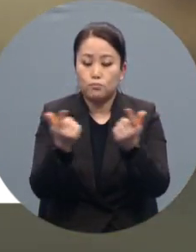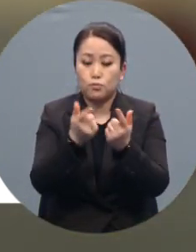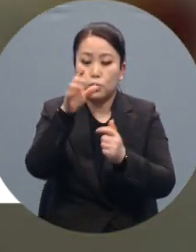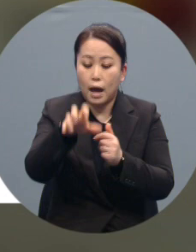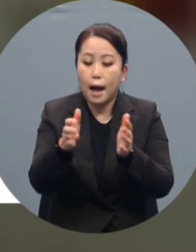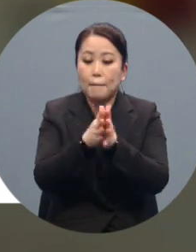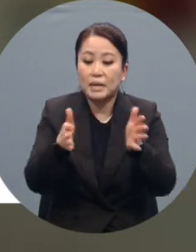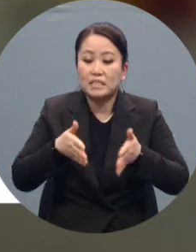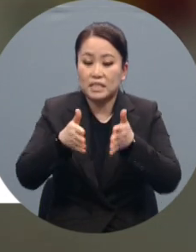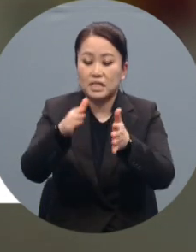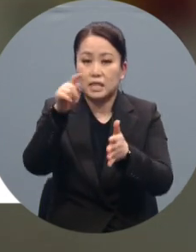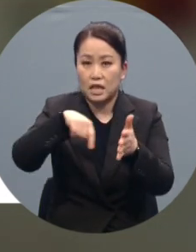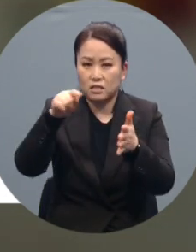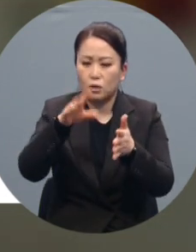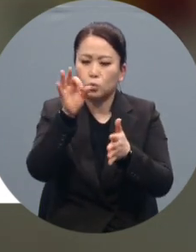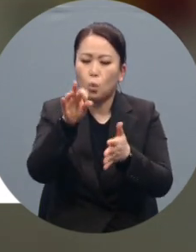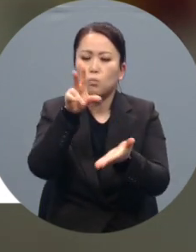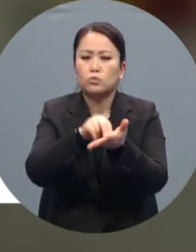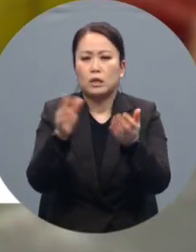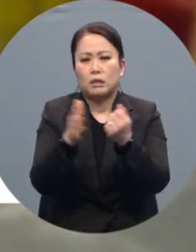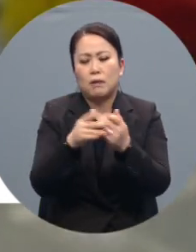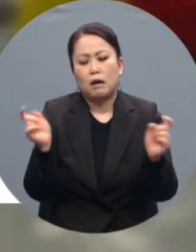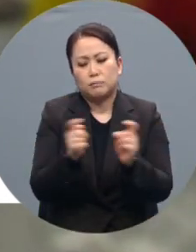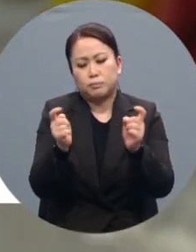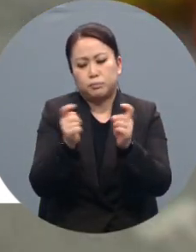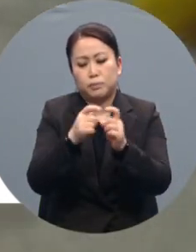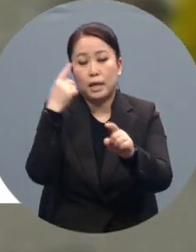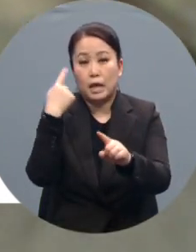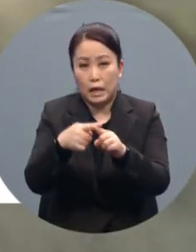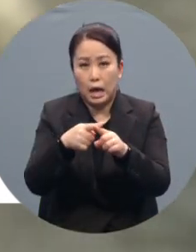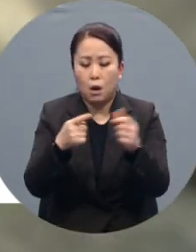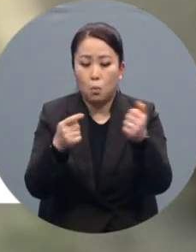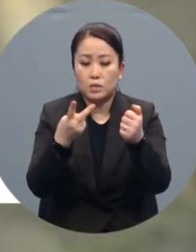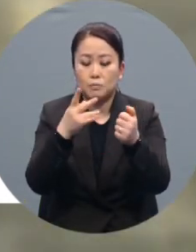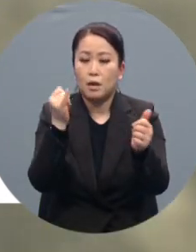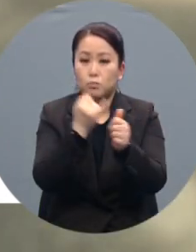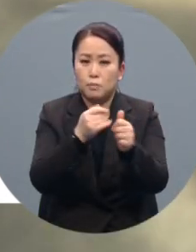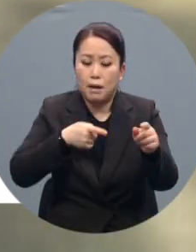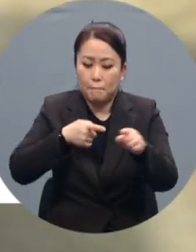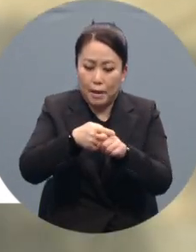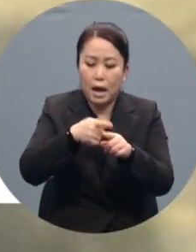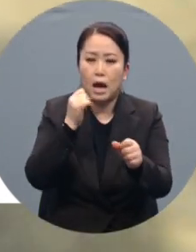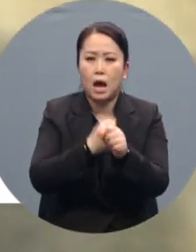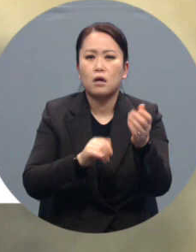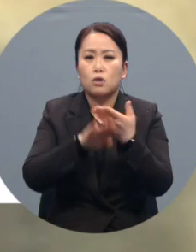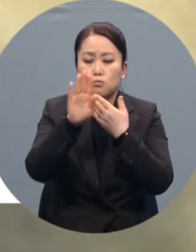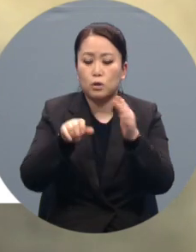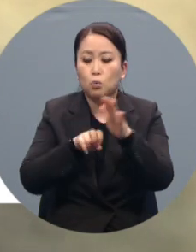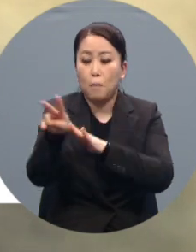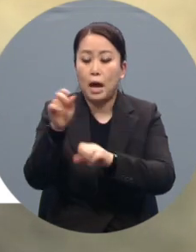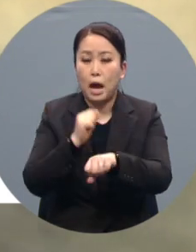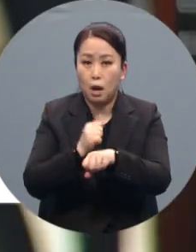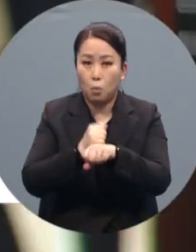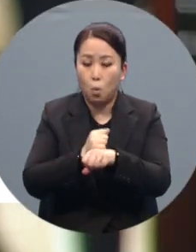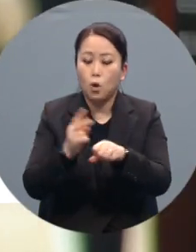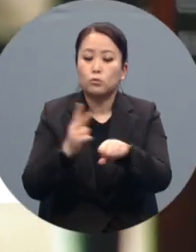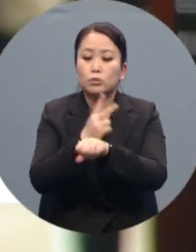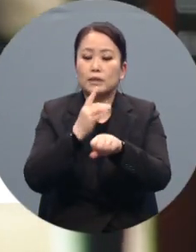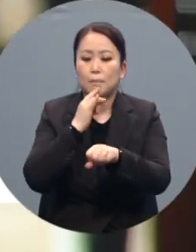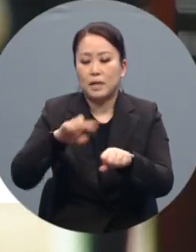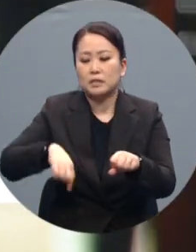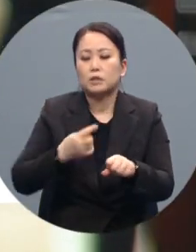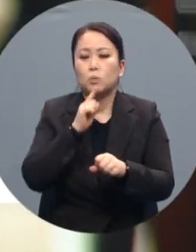에서 금전 문제로 다투던 50대 부분을 칼로 찌른 뒤 다른 햇다가 2시간 만에 자수 했읍니다